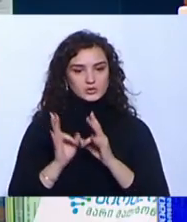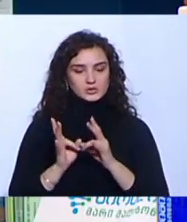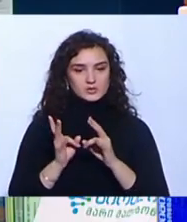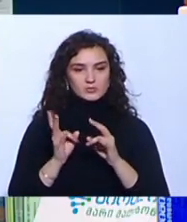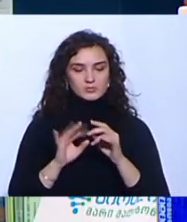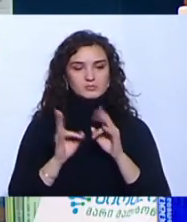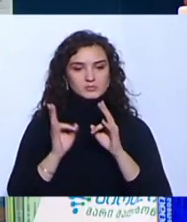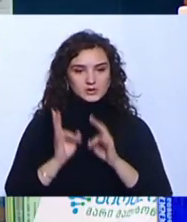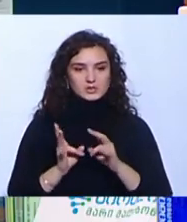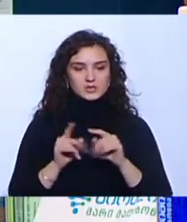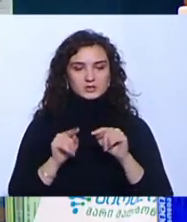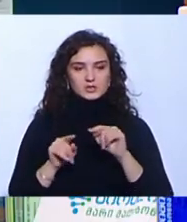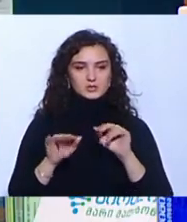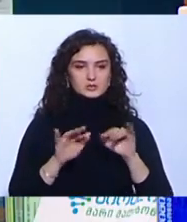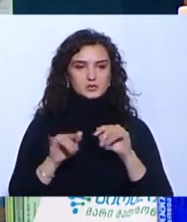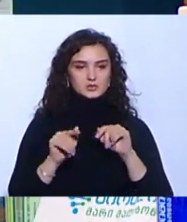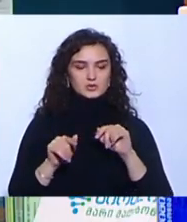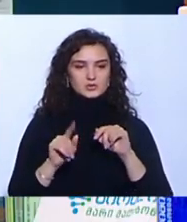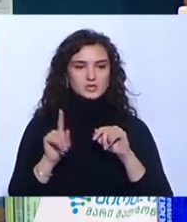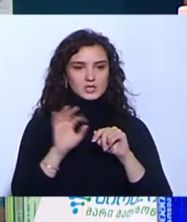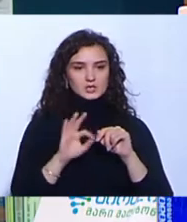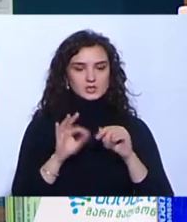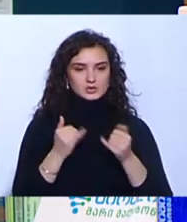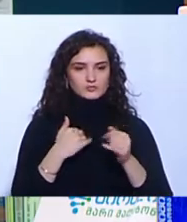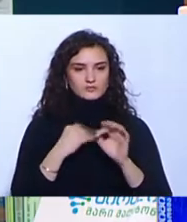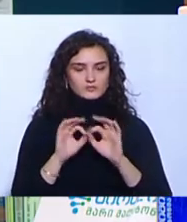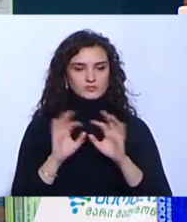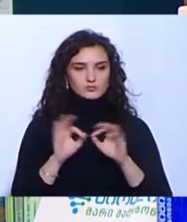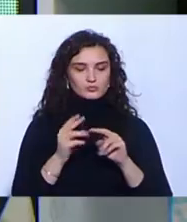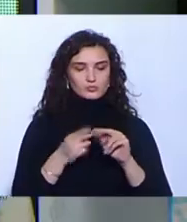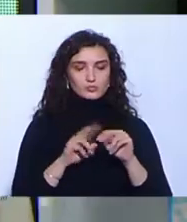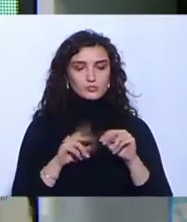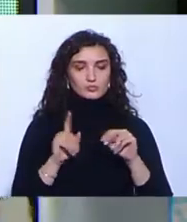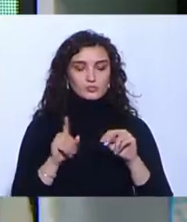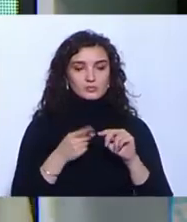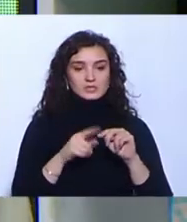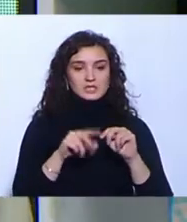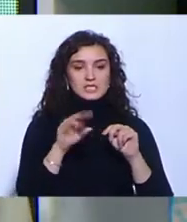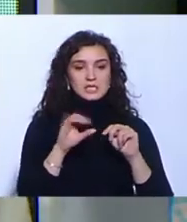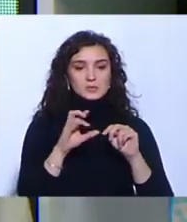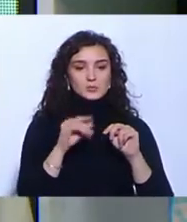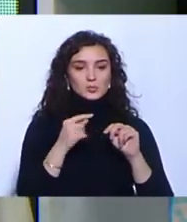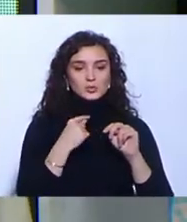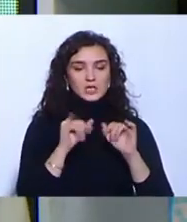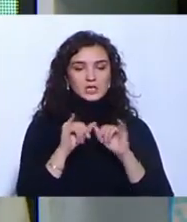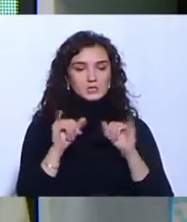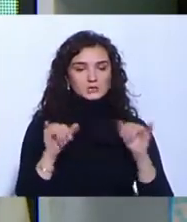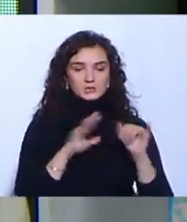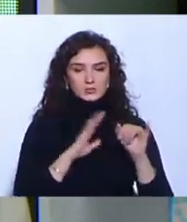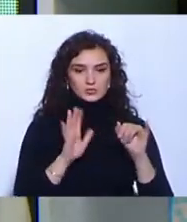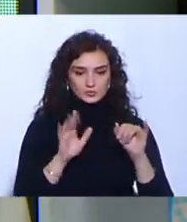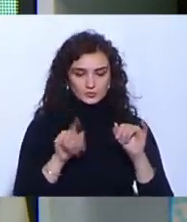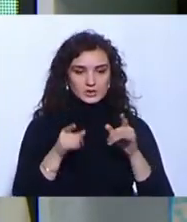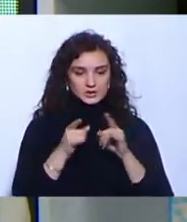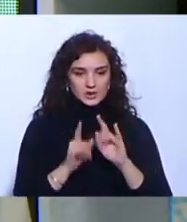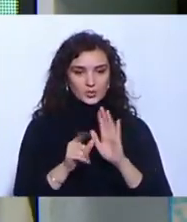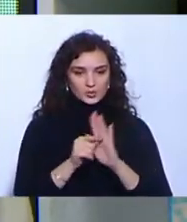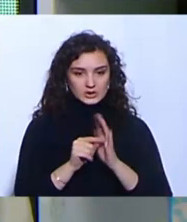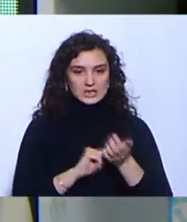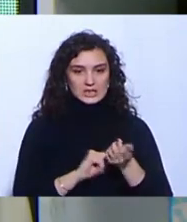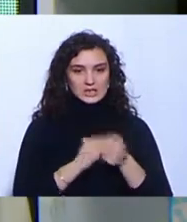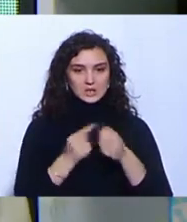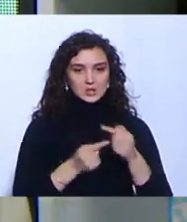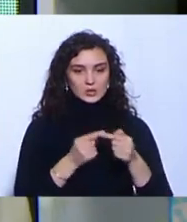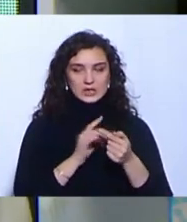მაგრამ დაზარალდეს იმ პროცესით, რომელზედაც დღეს ჩვენ საუბრობთ. ლიმფური სისტემა არ იყო კარგად განვითარებული, ეს ანატომიურად, თანდაყოლილად,